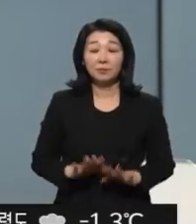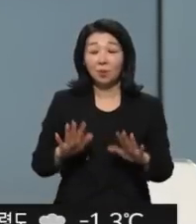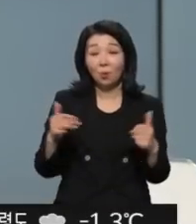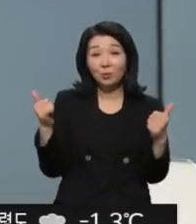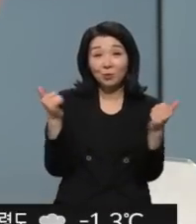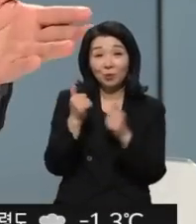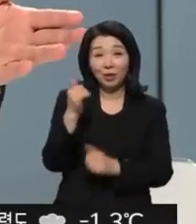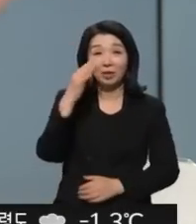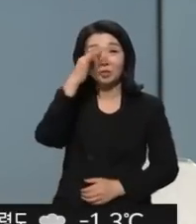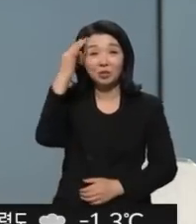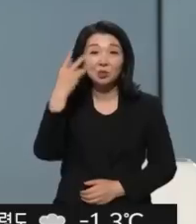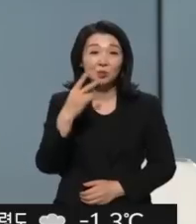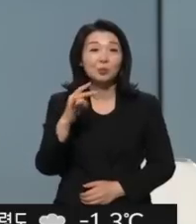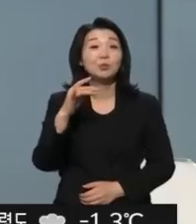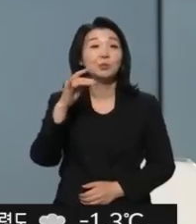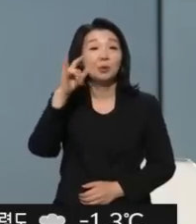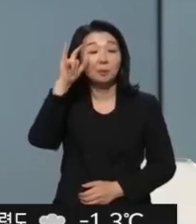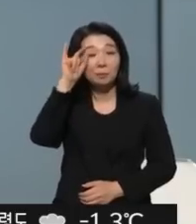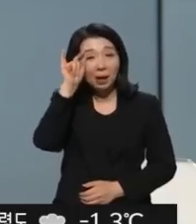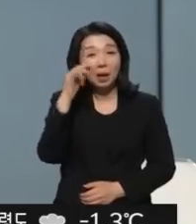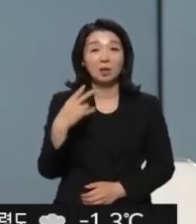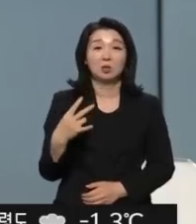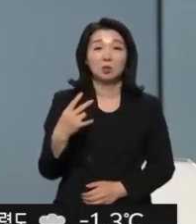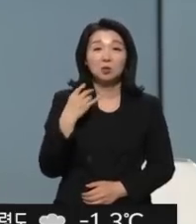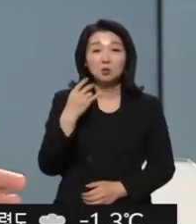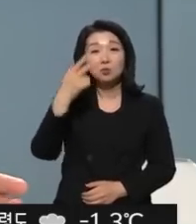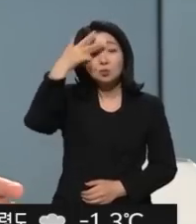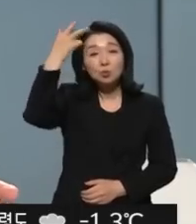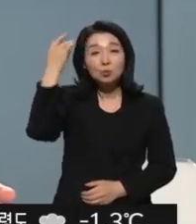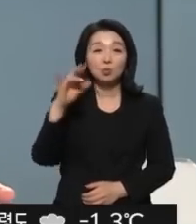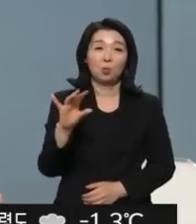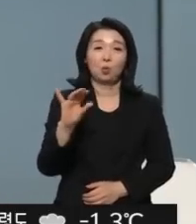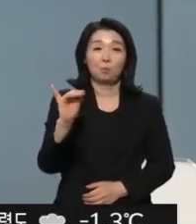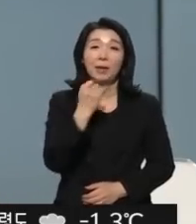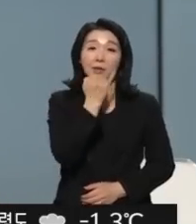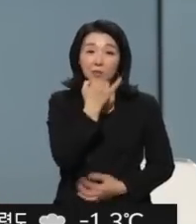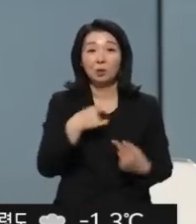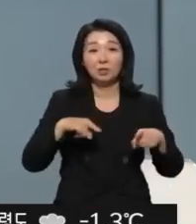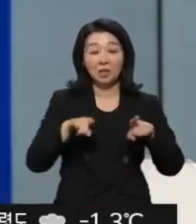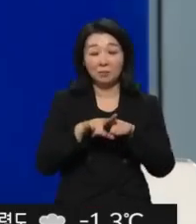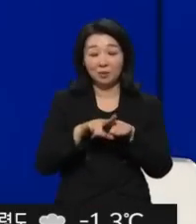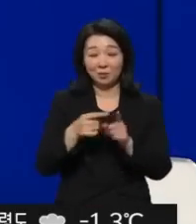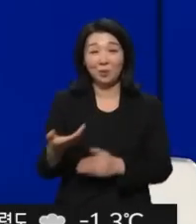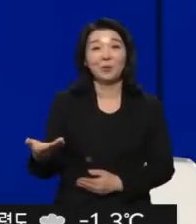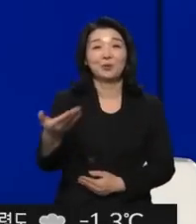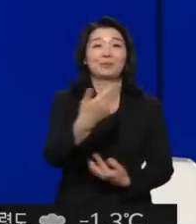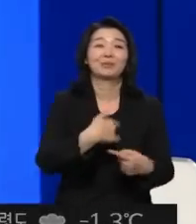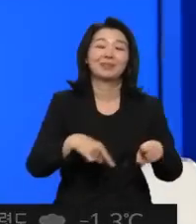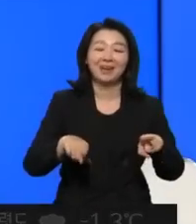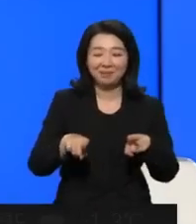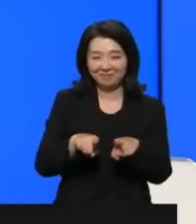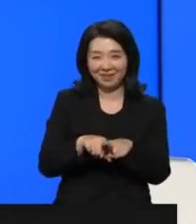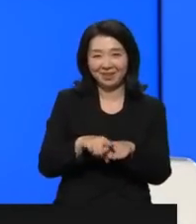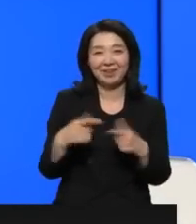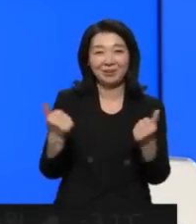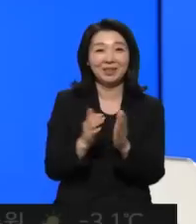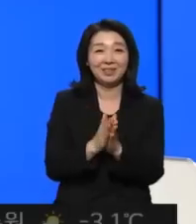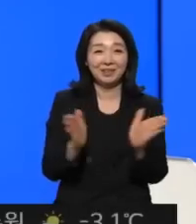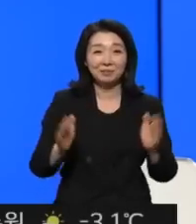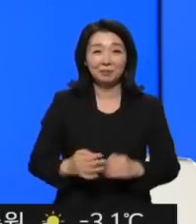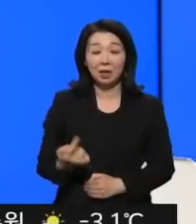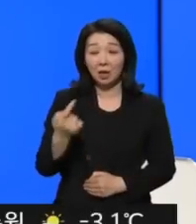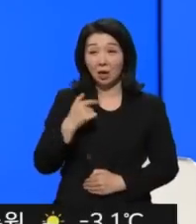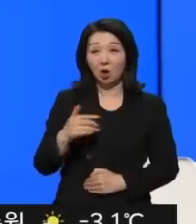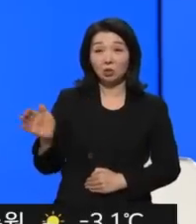자, 오늘 회의는 류 실장 박마커, 유채커 조멘토 백반장, 김현숙 소통역사, 그리고 정치부의 애청자 정의원 분들과 함께하겠습니다. 어제부터